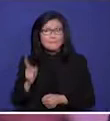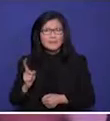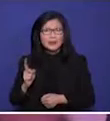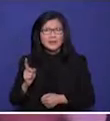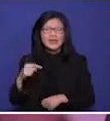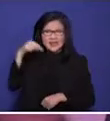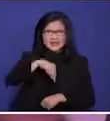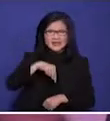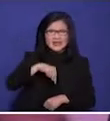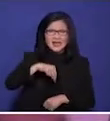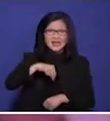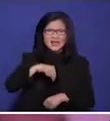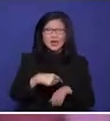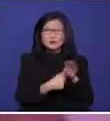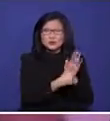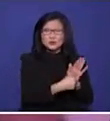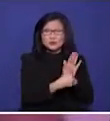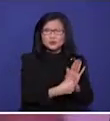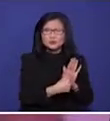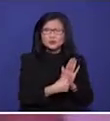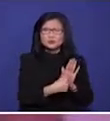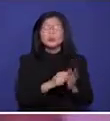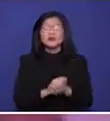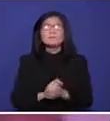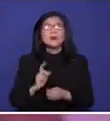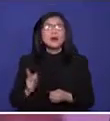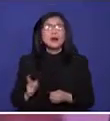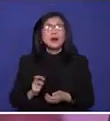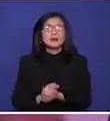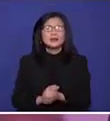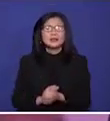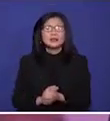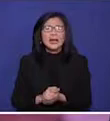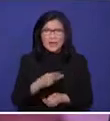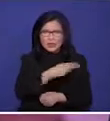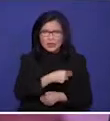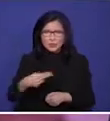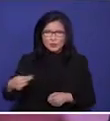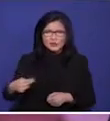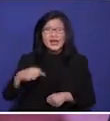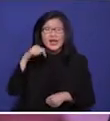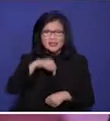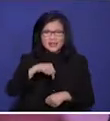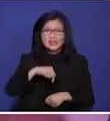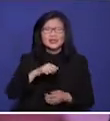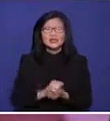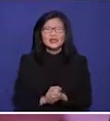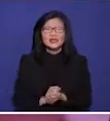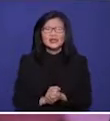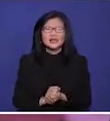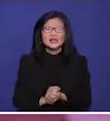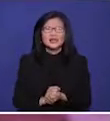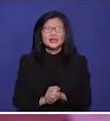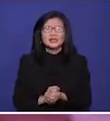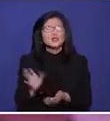rasakan indikator-indikator menunjukkan bahwa kita berada dalam kondisi yang tidak begitu